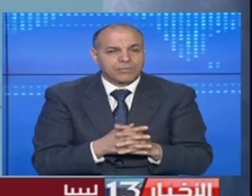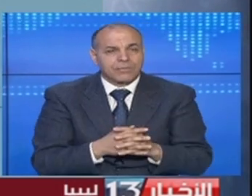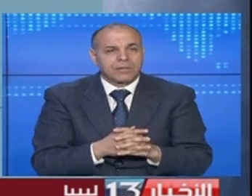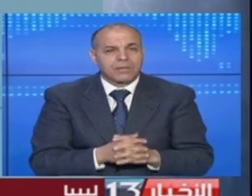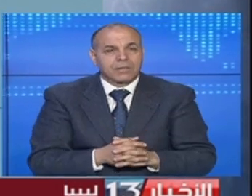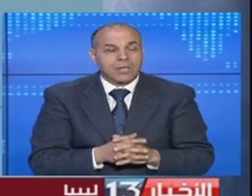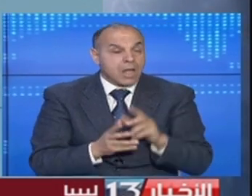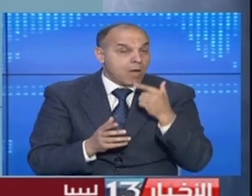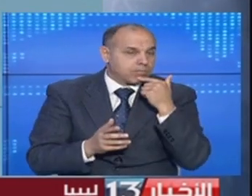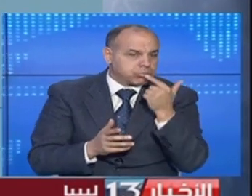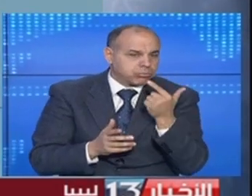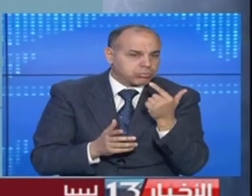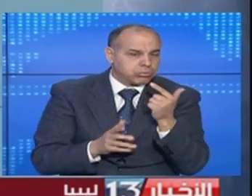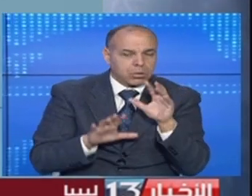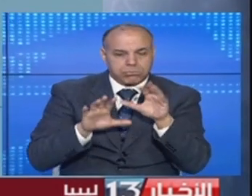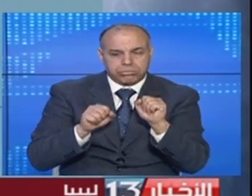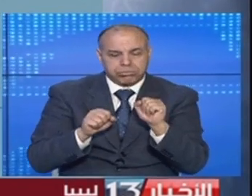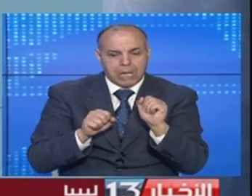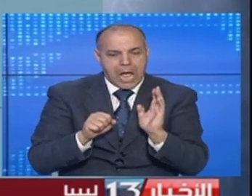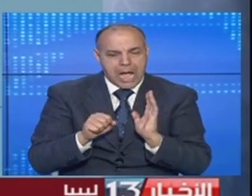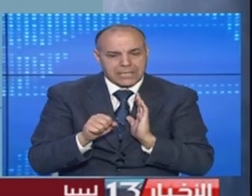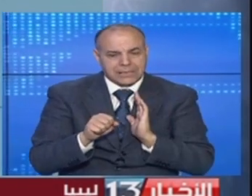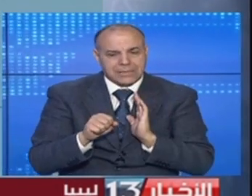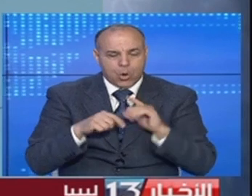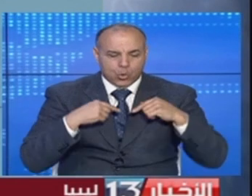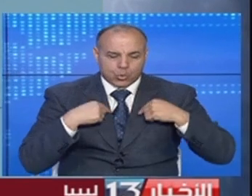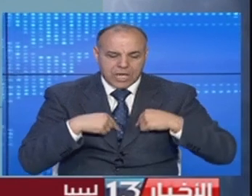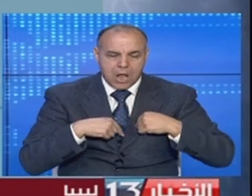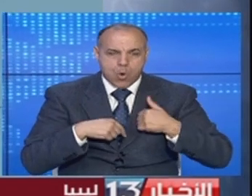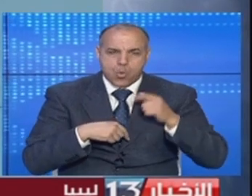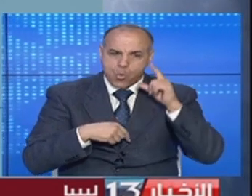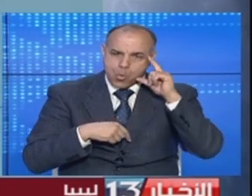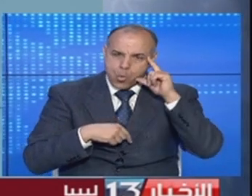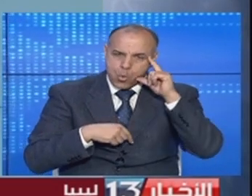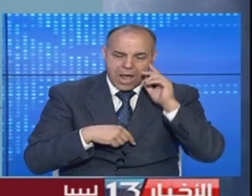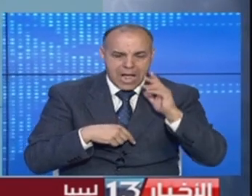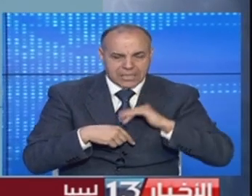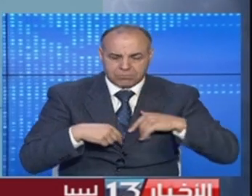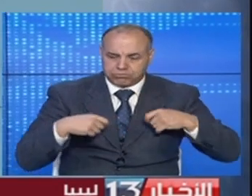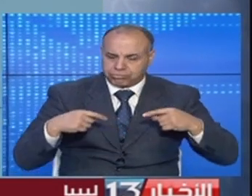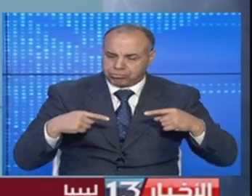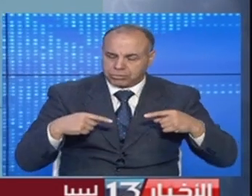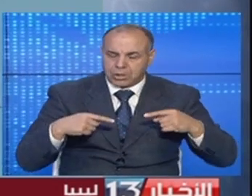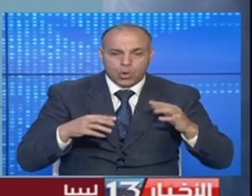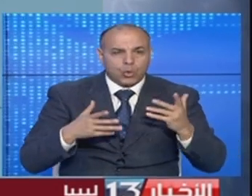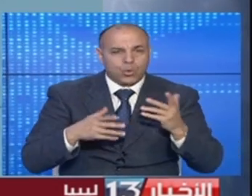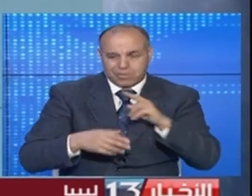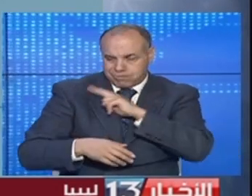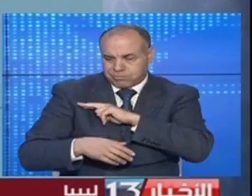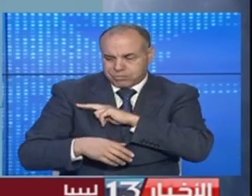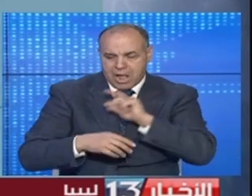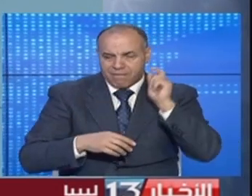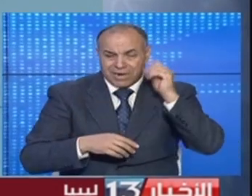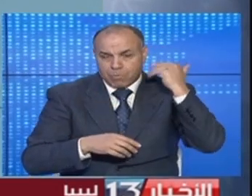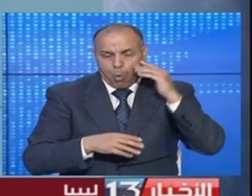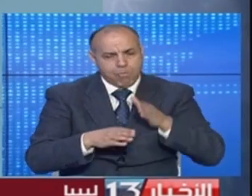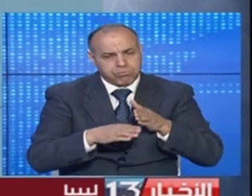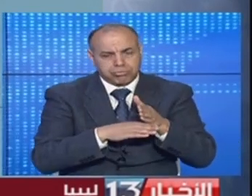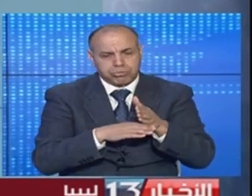والواقع تحت سيطره قوات حكومه الوفاق في اطار عمليه عسكريه اطلقها حفتر منذ ابريل الماضي